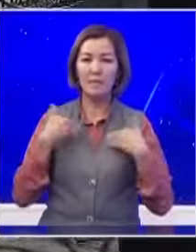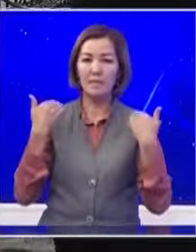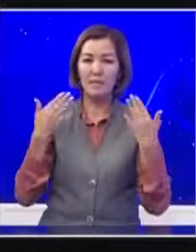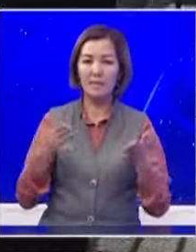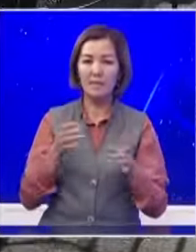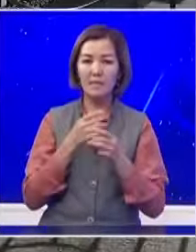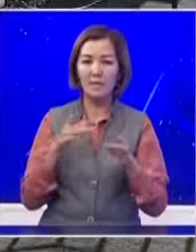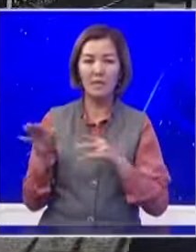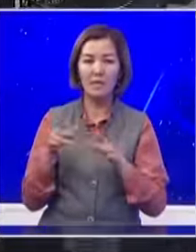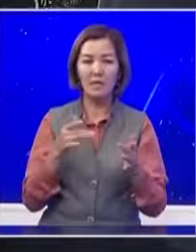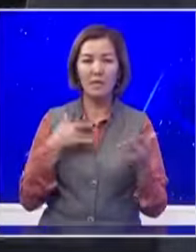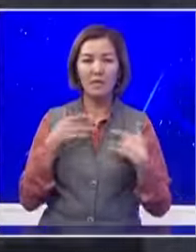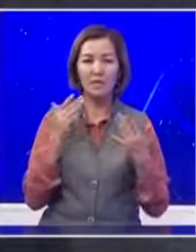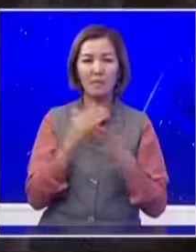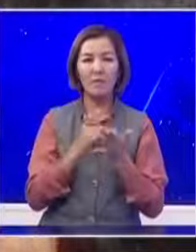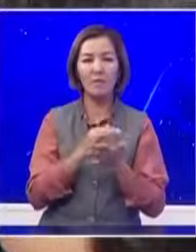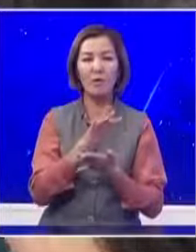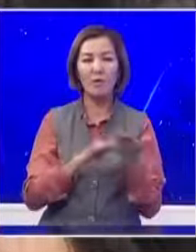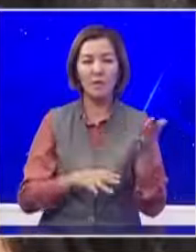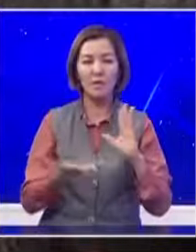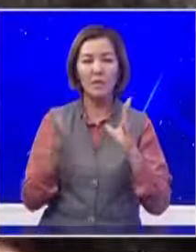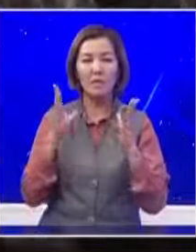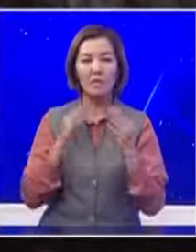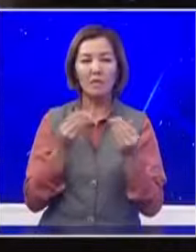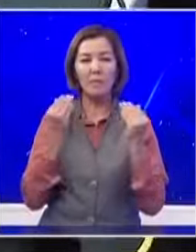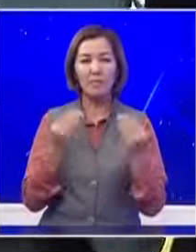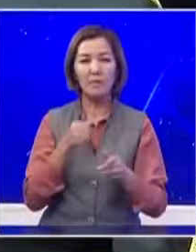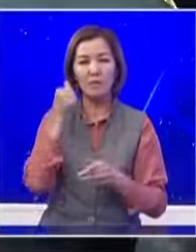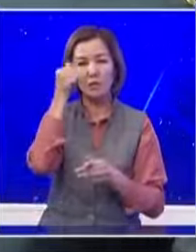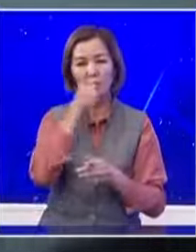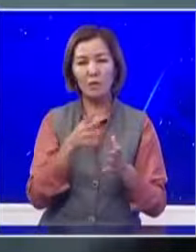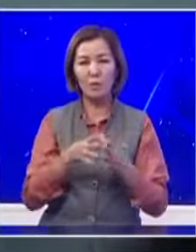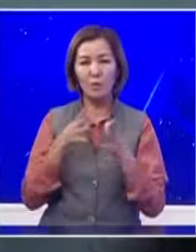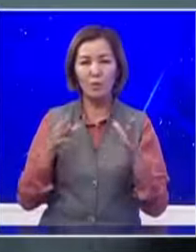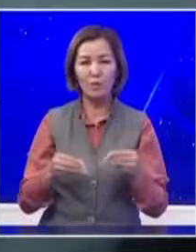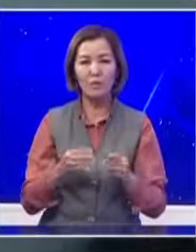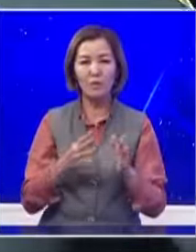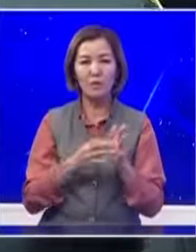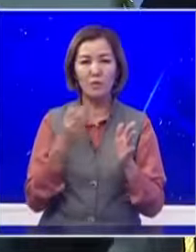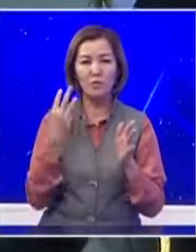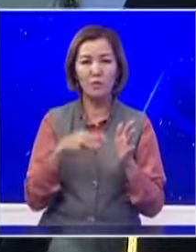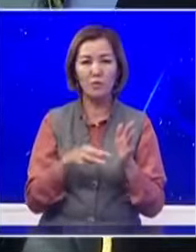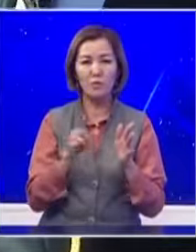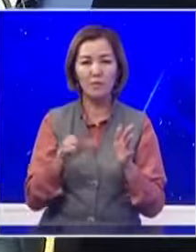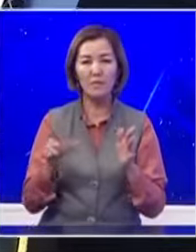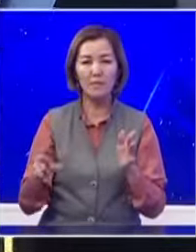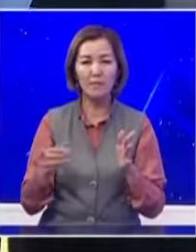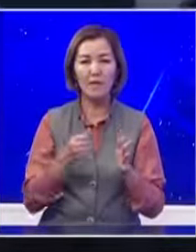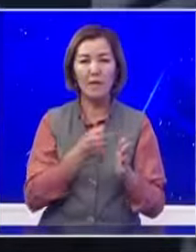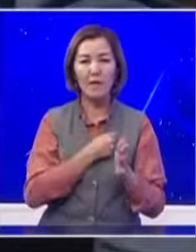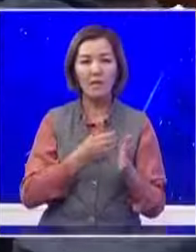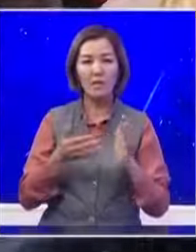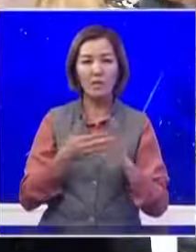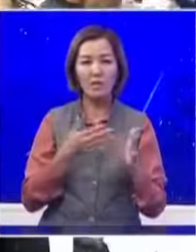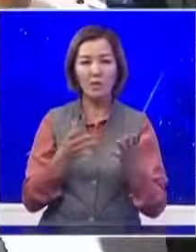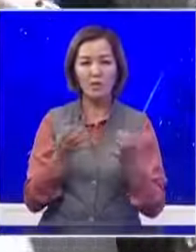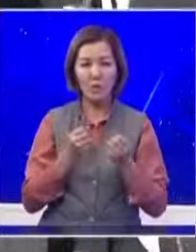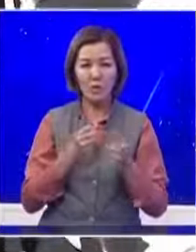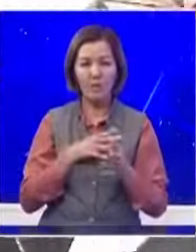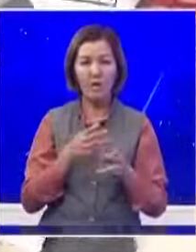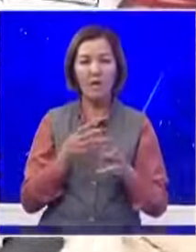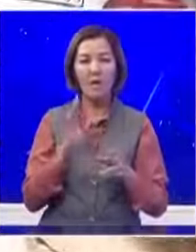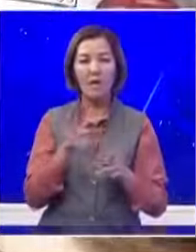арнап, салтанатты шара концерттік бағдарламаға ұласты. Жалпы биылғы жылдың көктемінде 830-ға жуық азамат әскерге шақырту